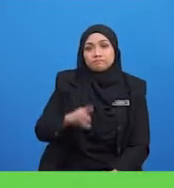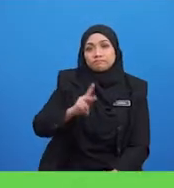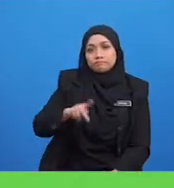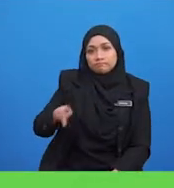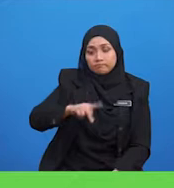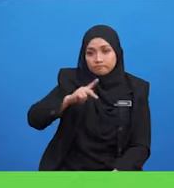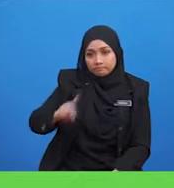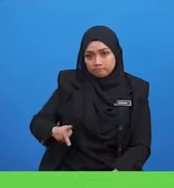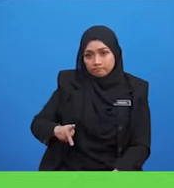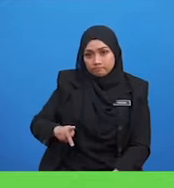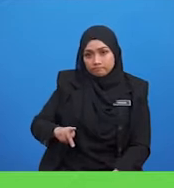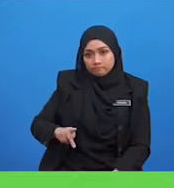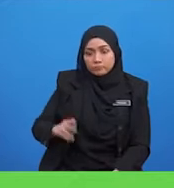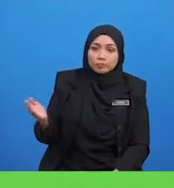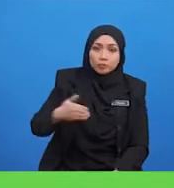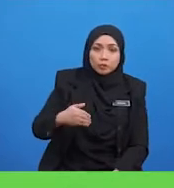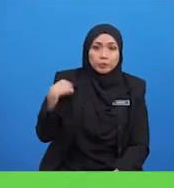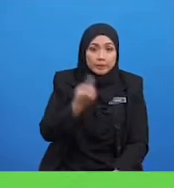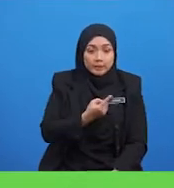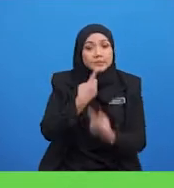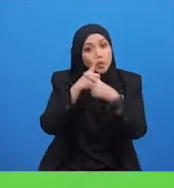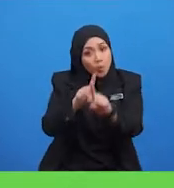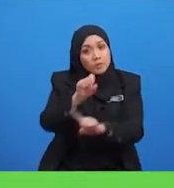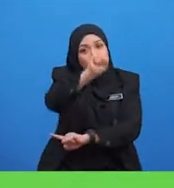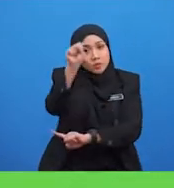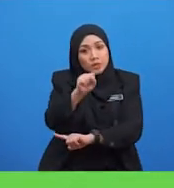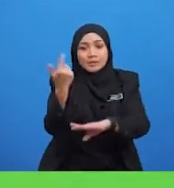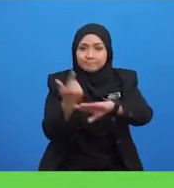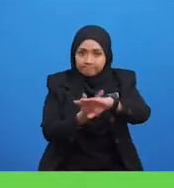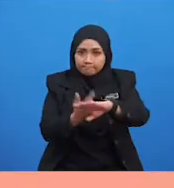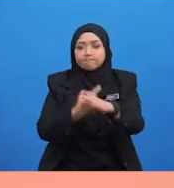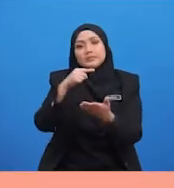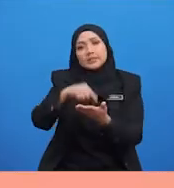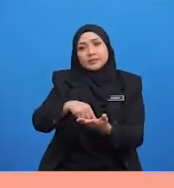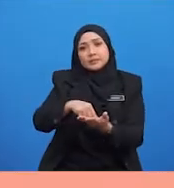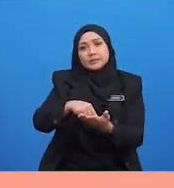Pelajar-pelajar, mari kita cuba jawab soalan latihan ini.